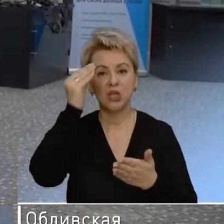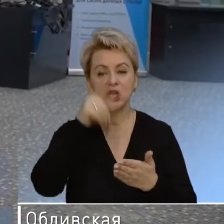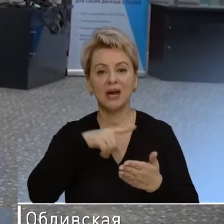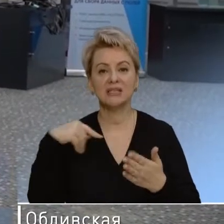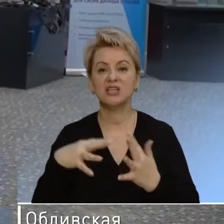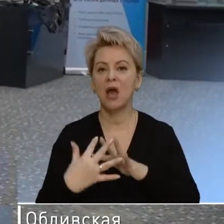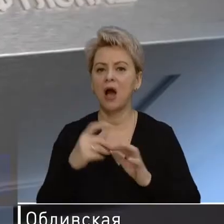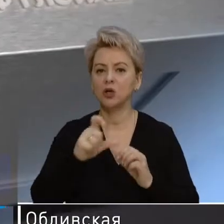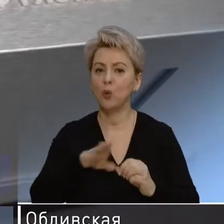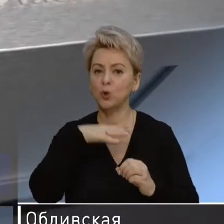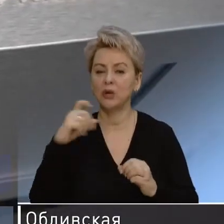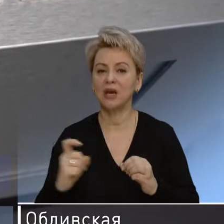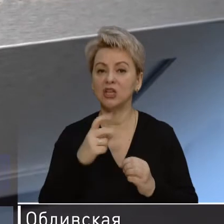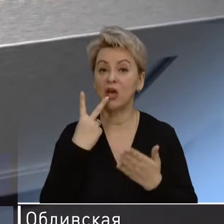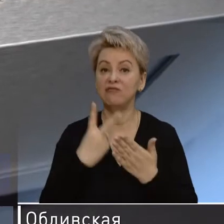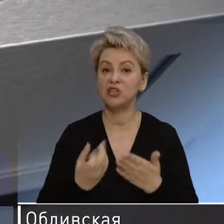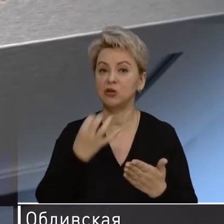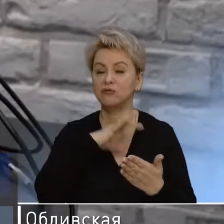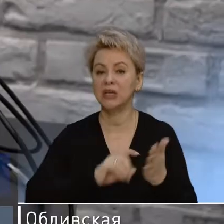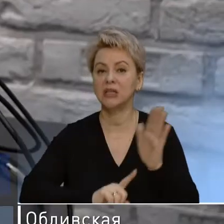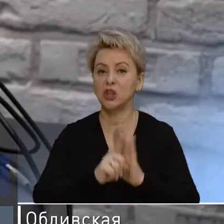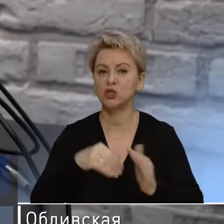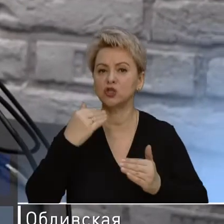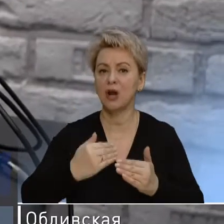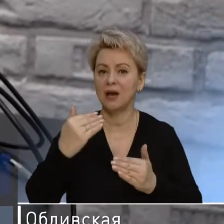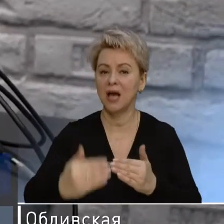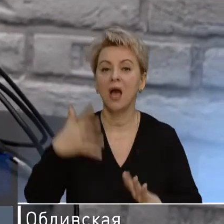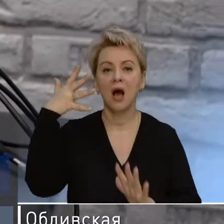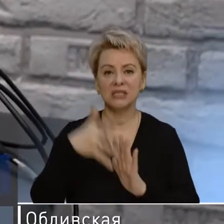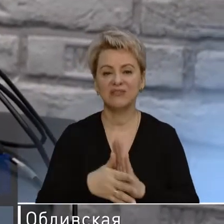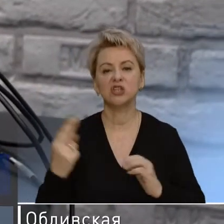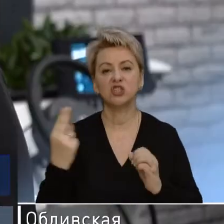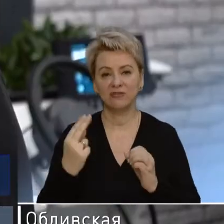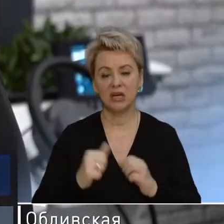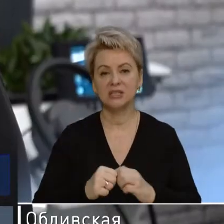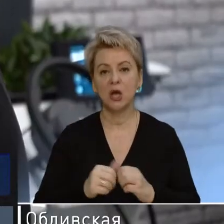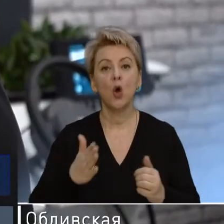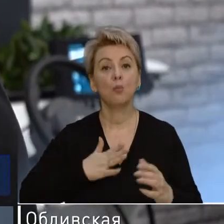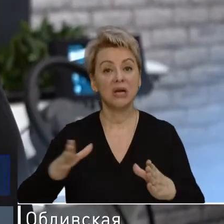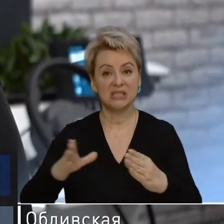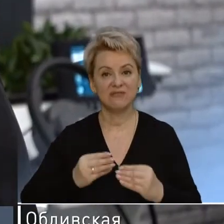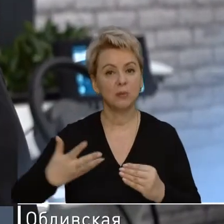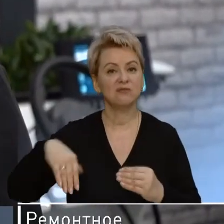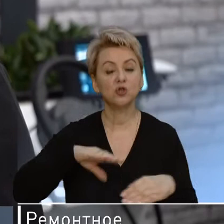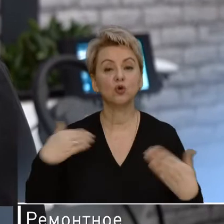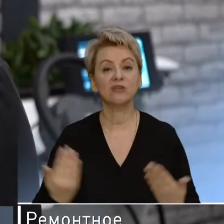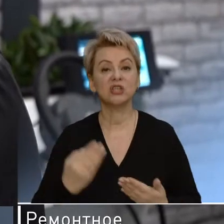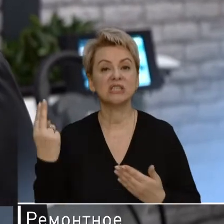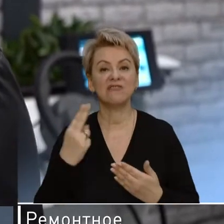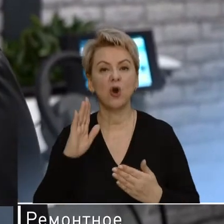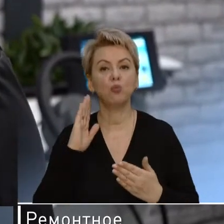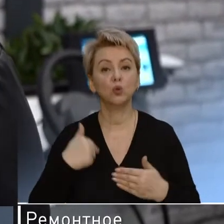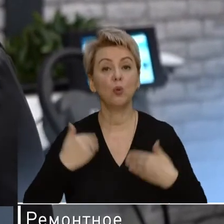российских аграриев. Многие хозяйства видят выгоду и начинают шаг за шагом осваивать цифровизацию. Мы с вами все живем в цифровом будущем,